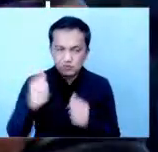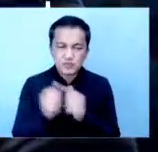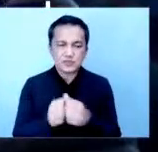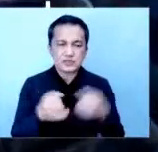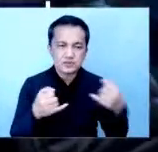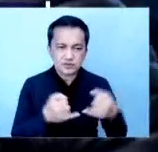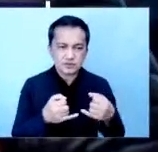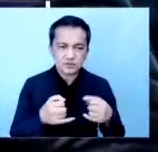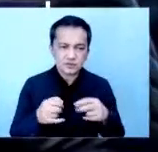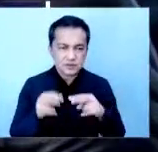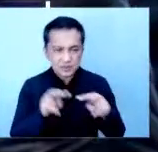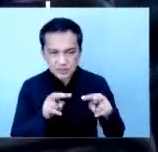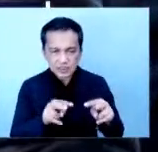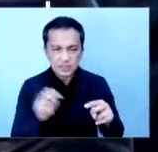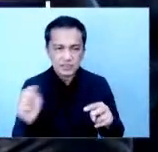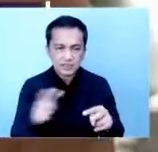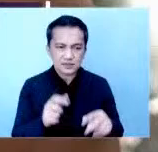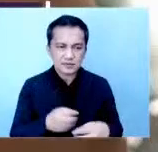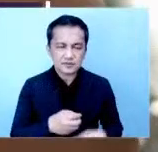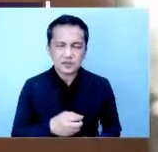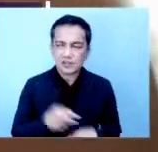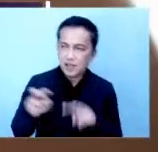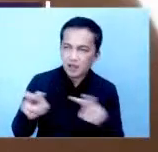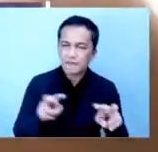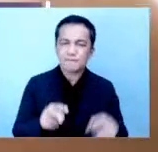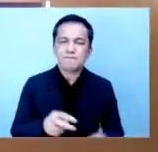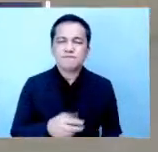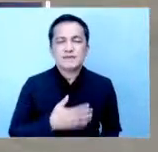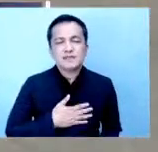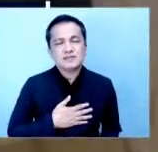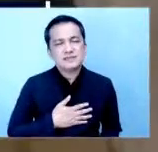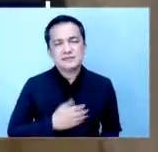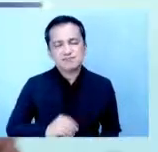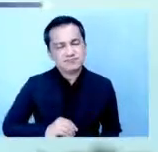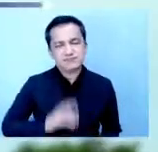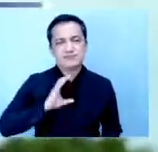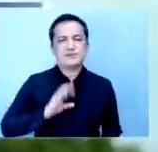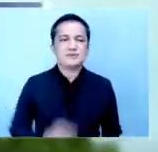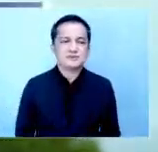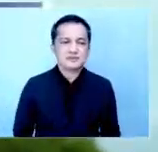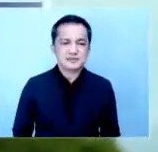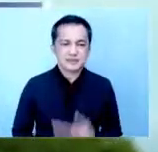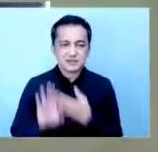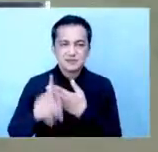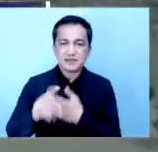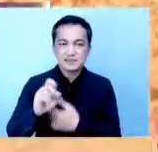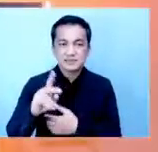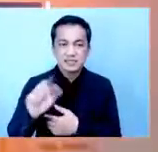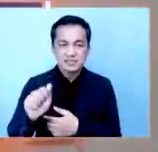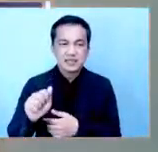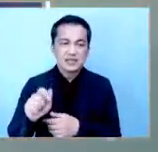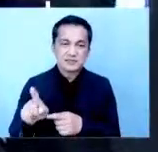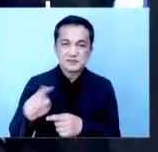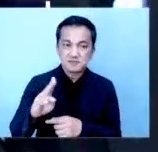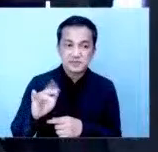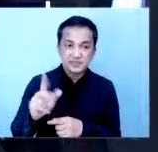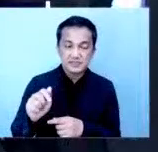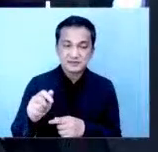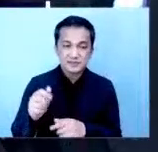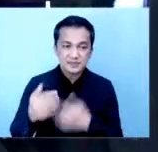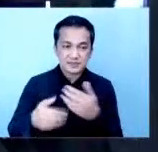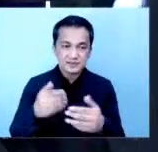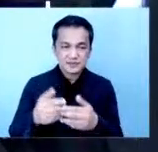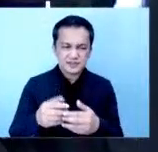lahat, nakakataba ng puso. Eto naman ang comeback ni Sara bilang bida ng serye. Kaya chika niya, may